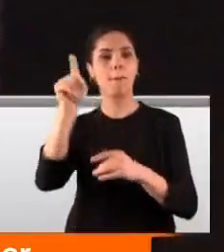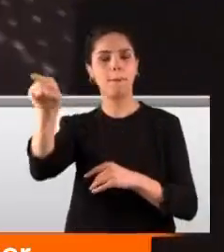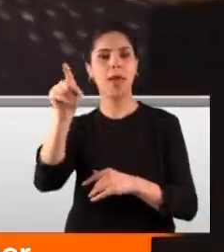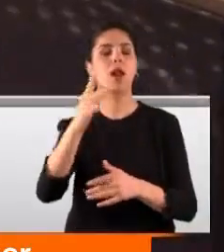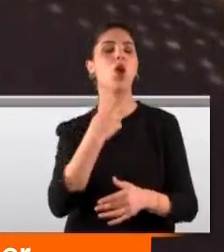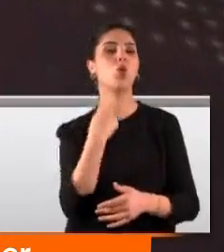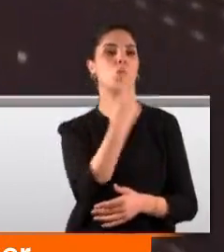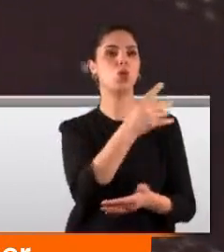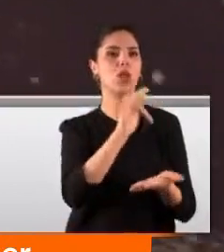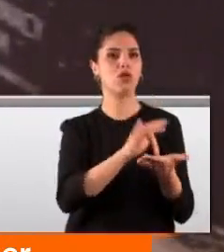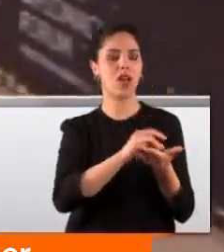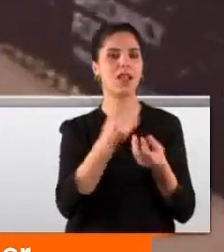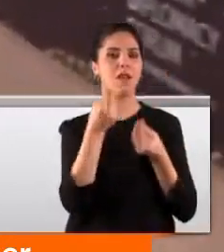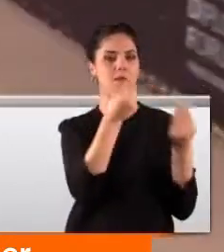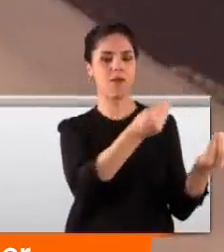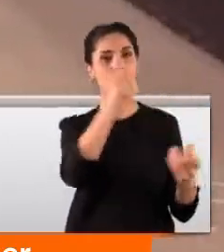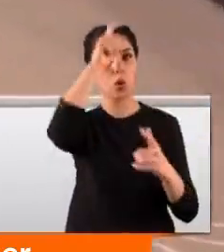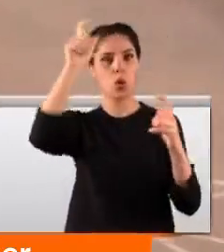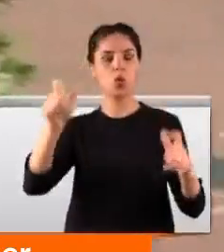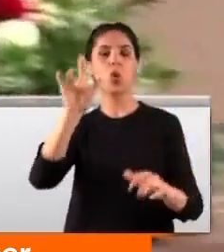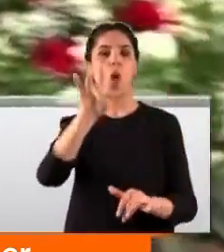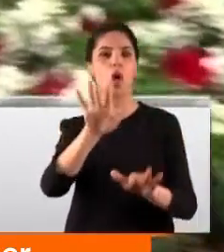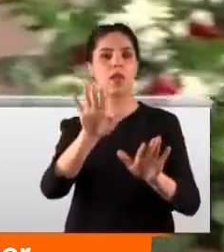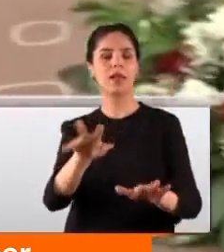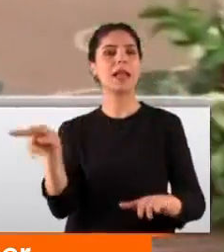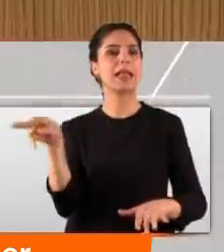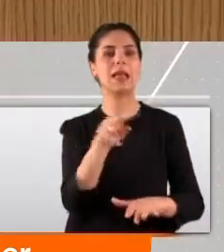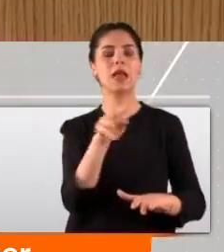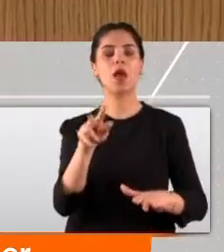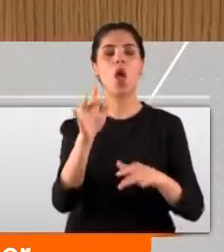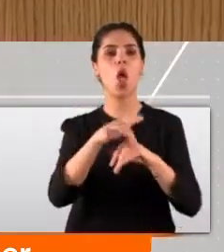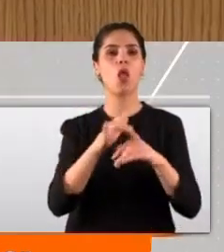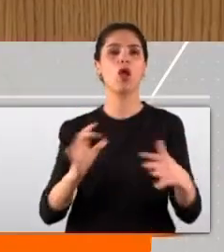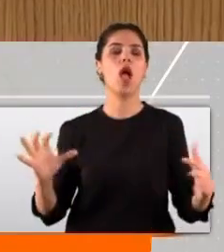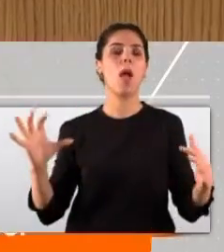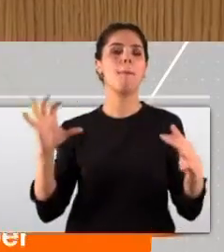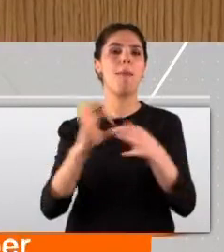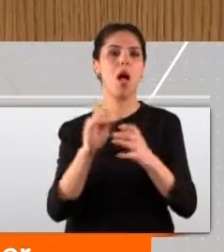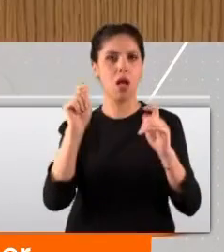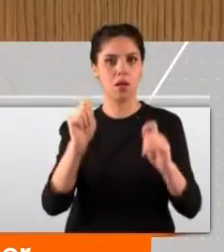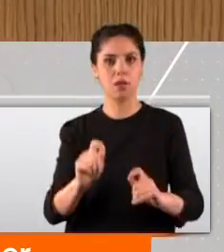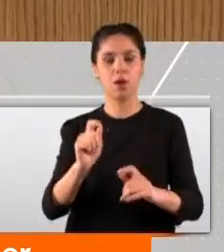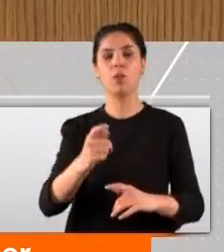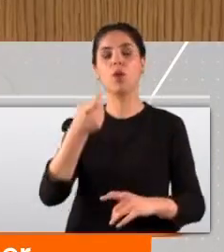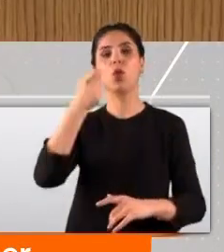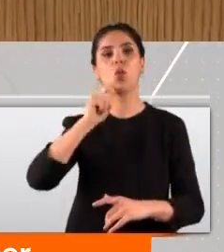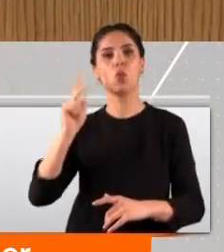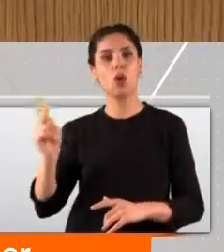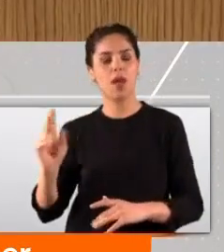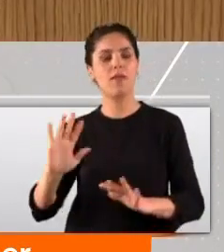uyguladı. Türkiye ise tam ortada durarak iki ülke arasında köprü oldu. Ne Ukrayna'dan ne Rusya'dan